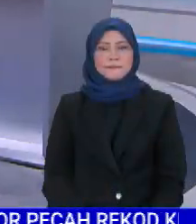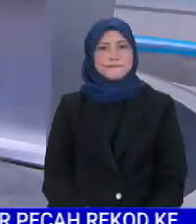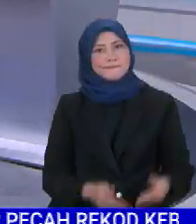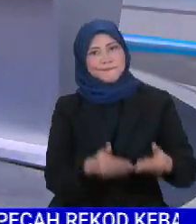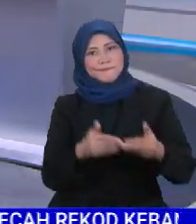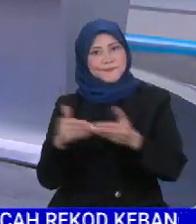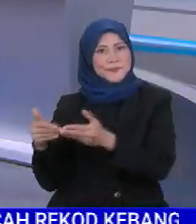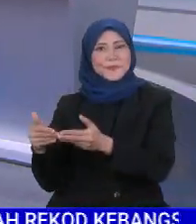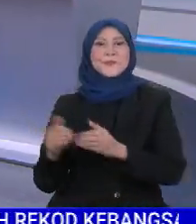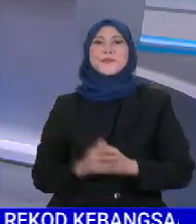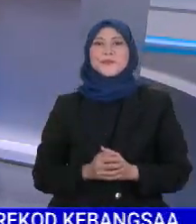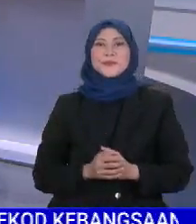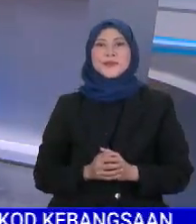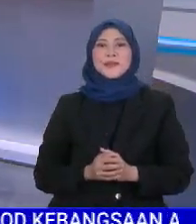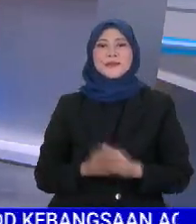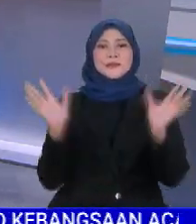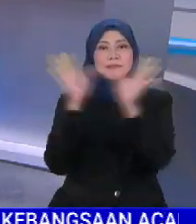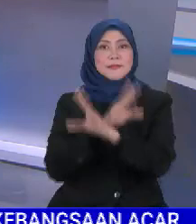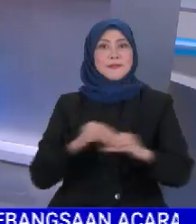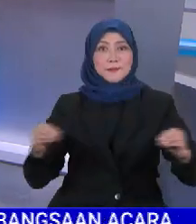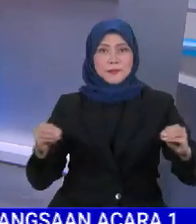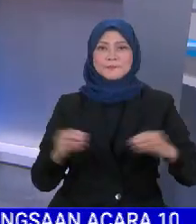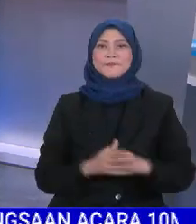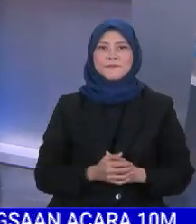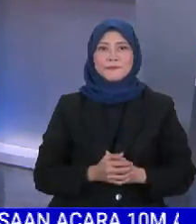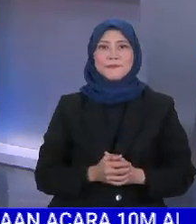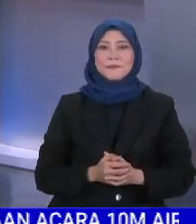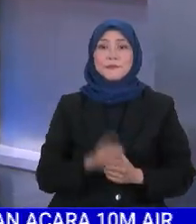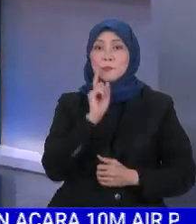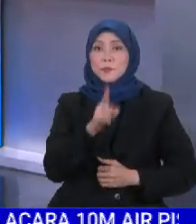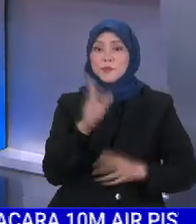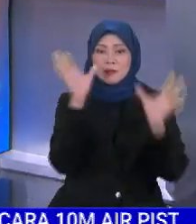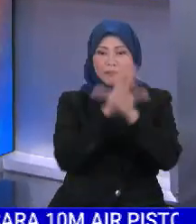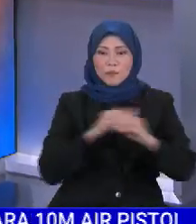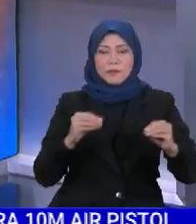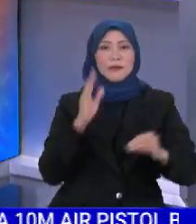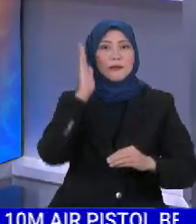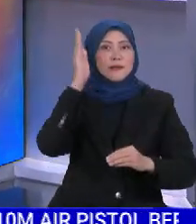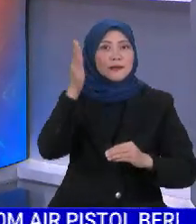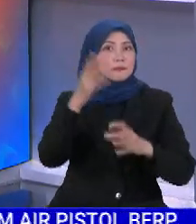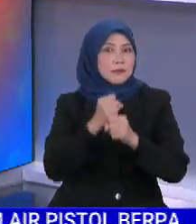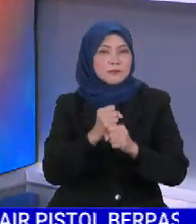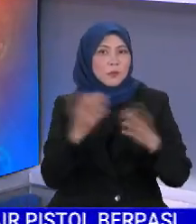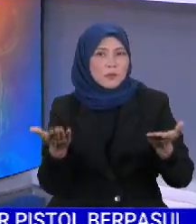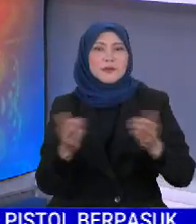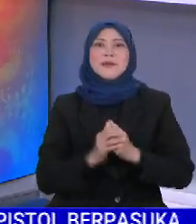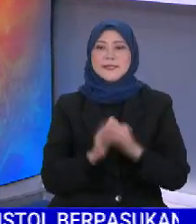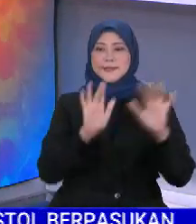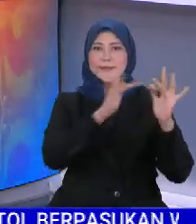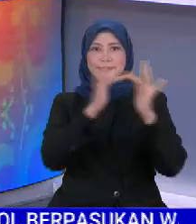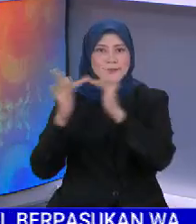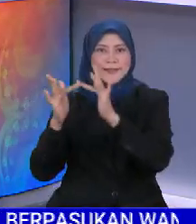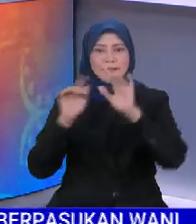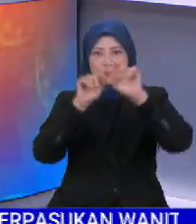Seterusnya, kita ke perkembangan dari Bumi Kenyalang. Fokus hari ini, Sarawak bakal nikmati capaian internet menyeluruh